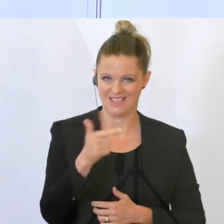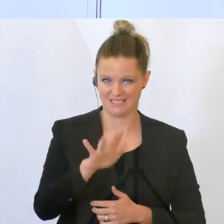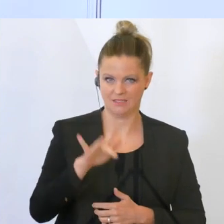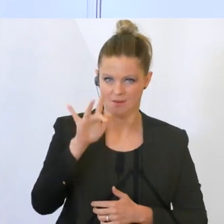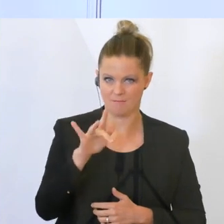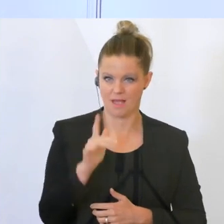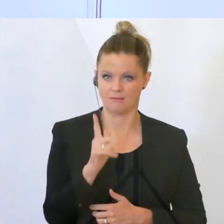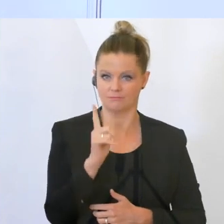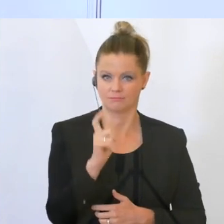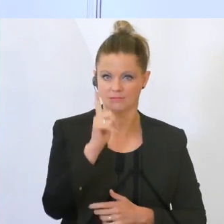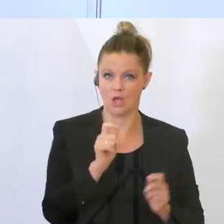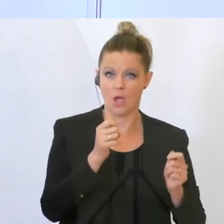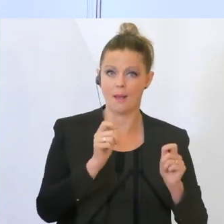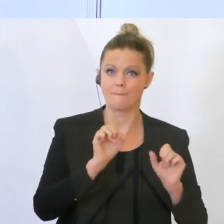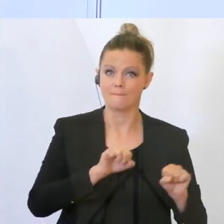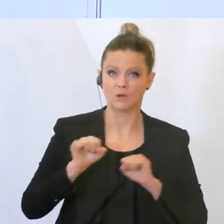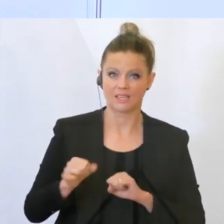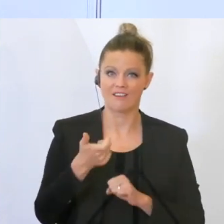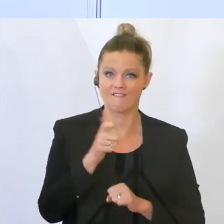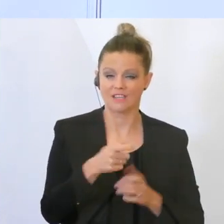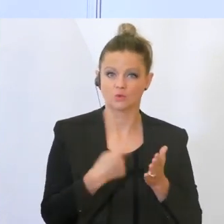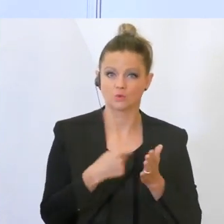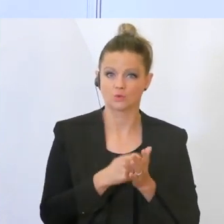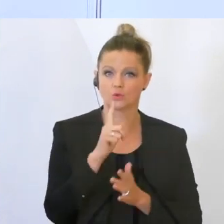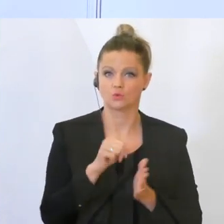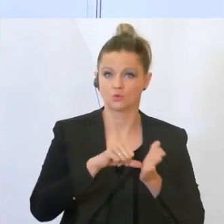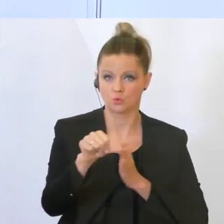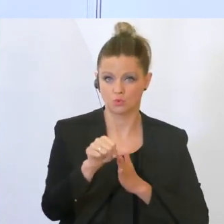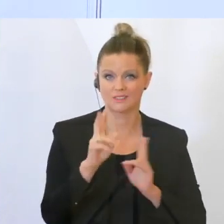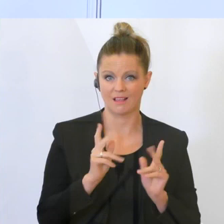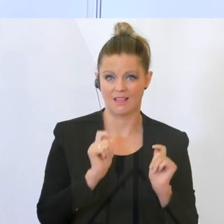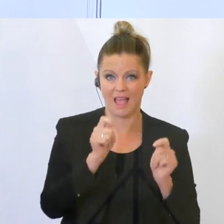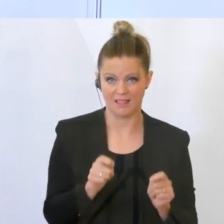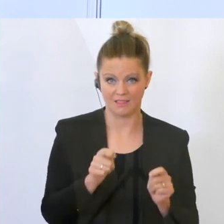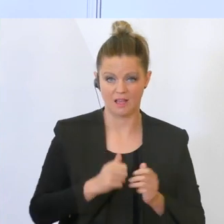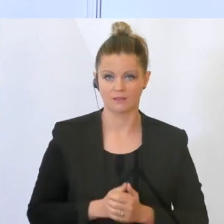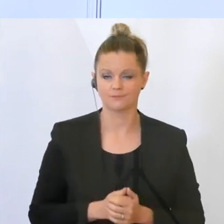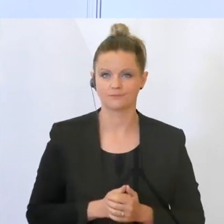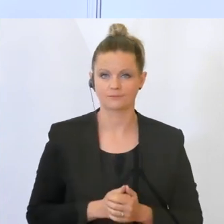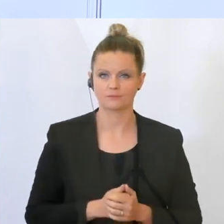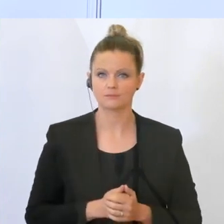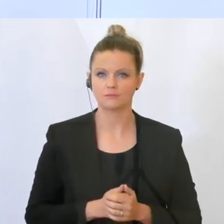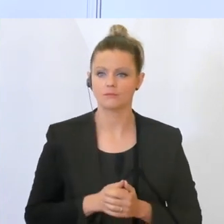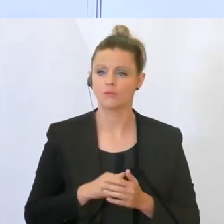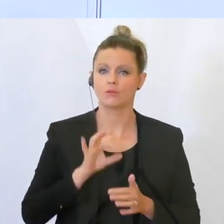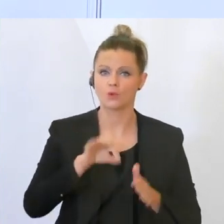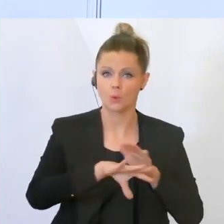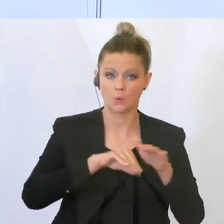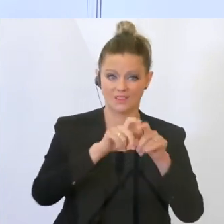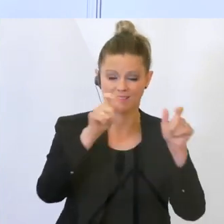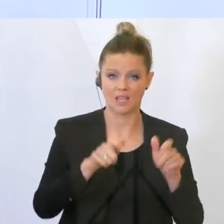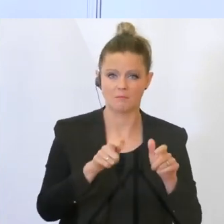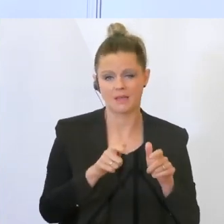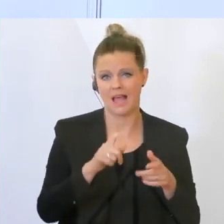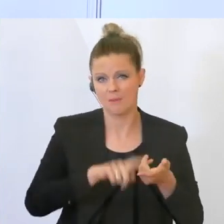ja die Möglichkeit, den sogenannten Fixkostenzuschuss in Österreich zu beantragen. Der Staat setzt ja den Unternehmen je nach